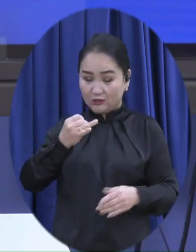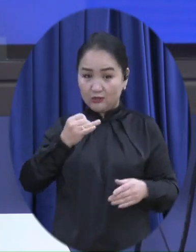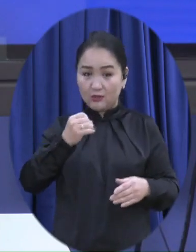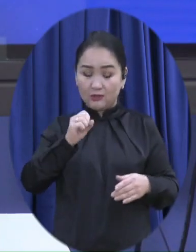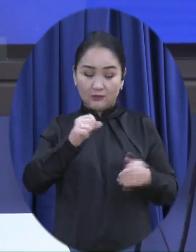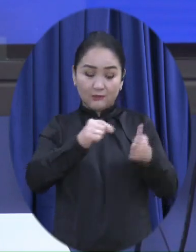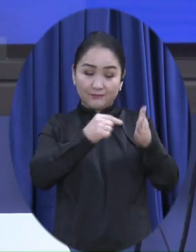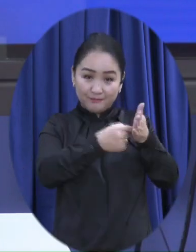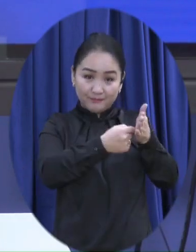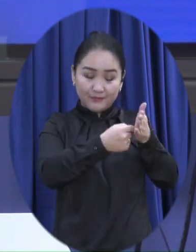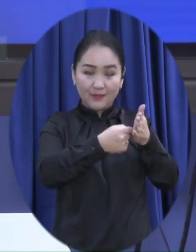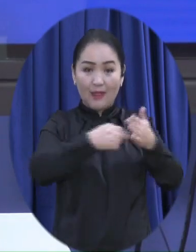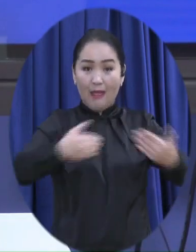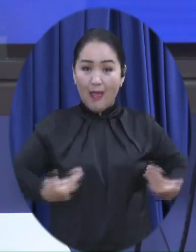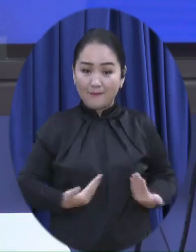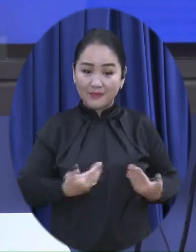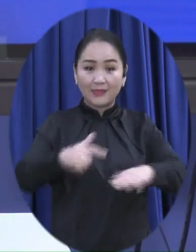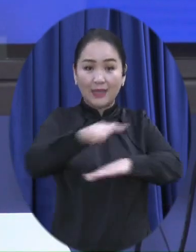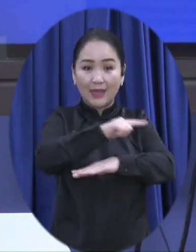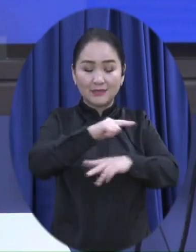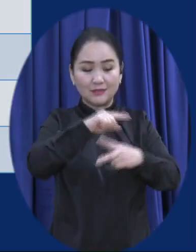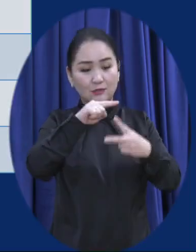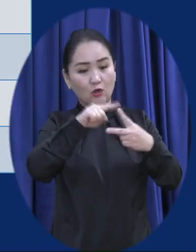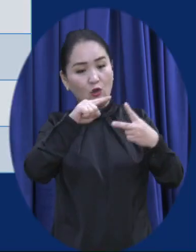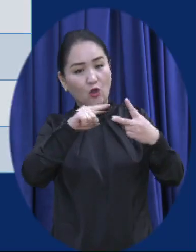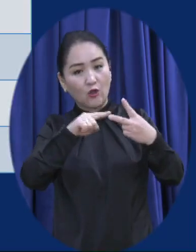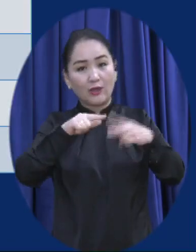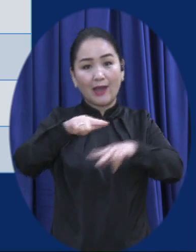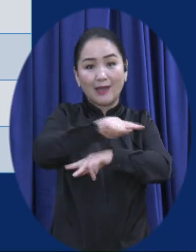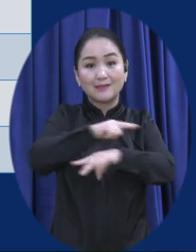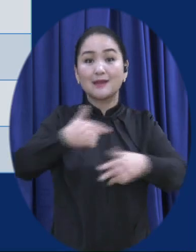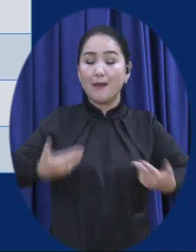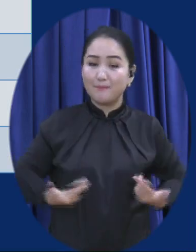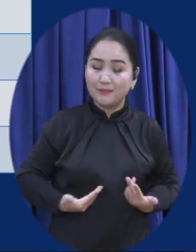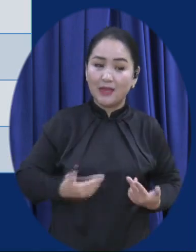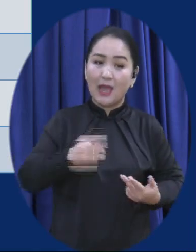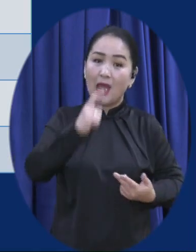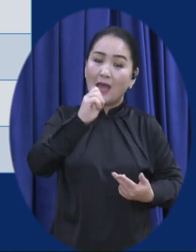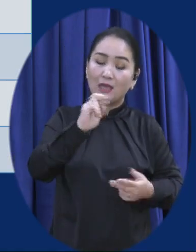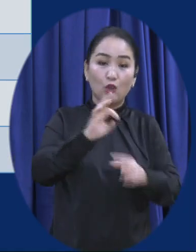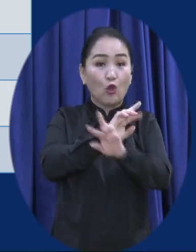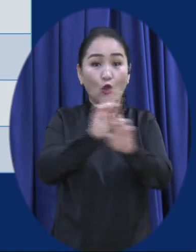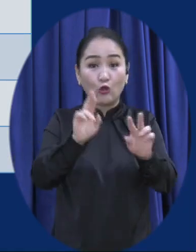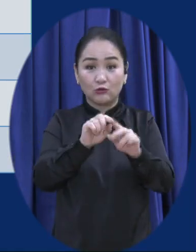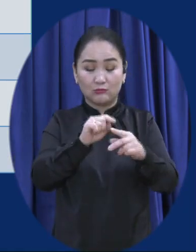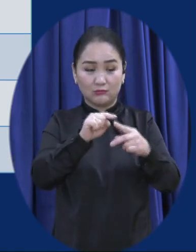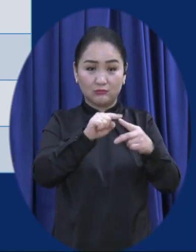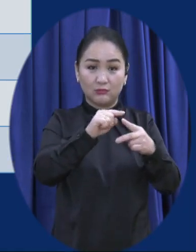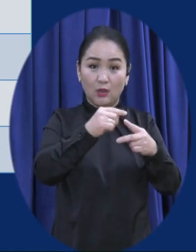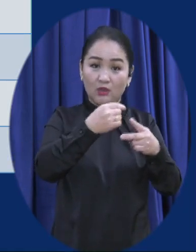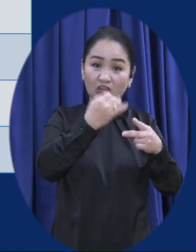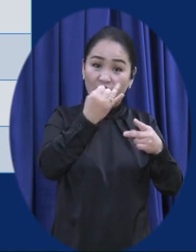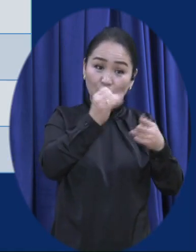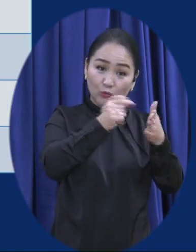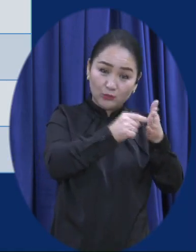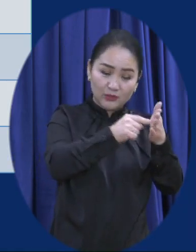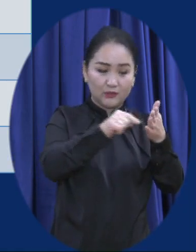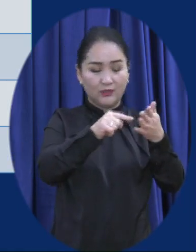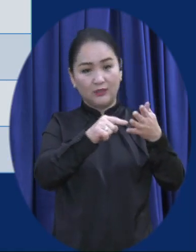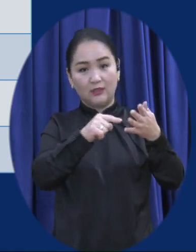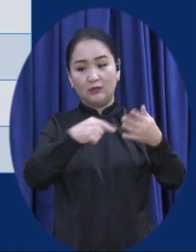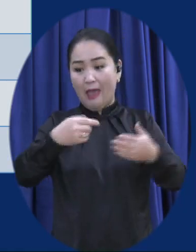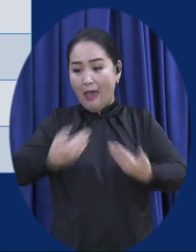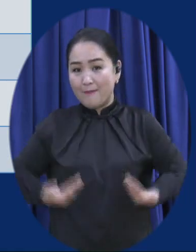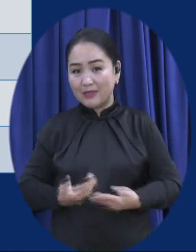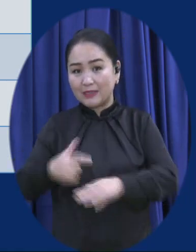хаяг нь бас хоёр хаягийн дээрч байх юм уу? Тэр байдлаас болоод дүүргүүд дээр тавигдсан тоо бол хөдөлж бас